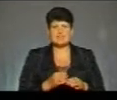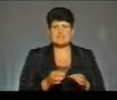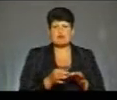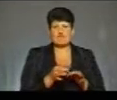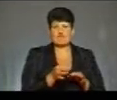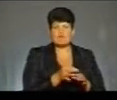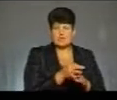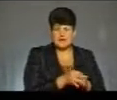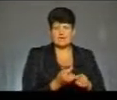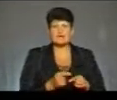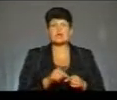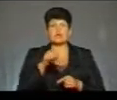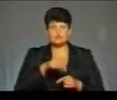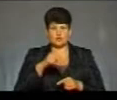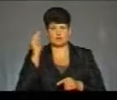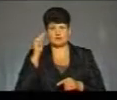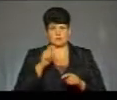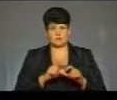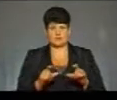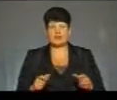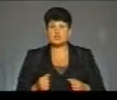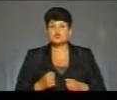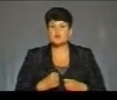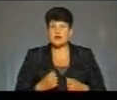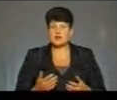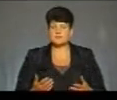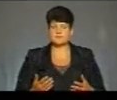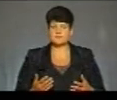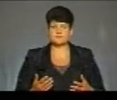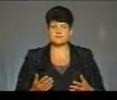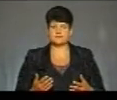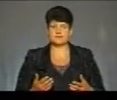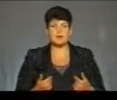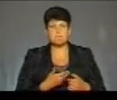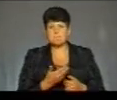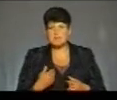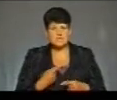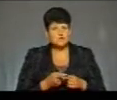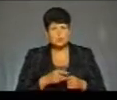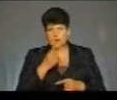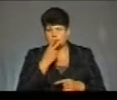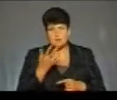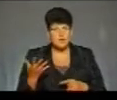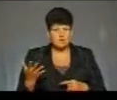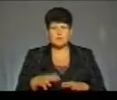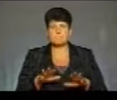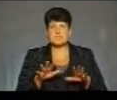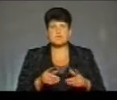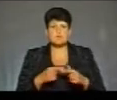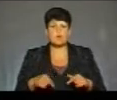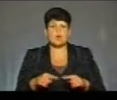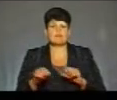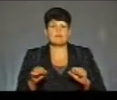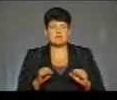і у даному навчальному закладі. На жаль, ми цього не бачимо. Місцеві органи